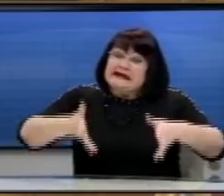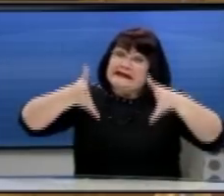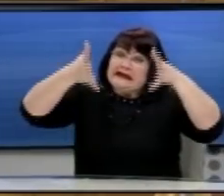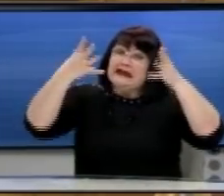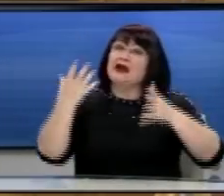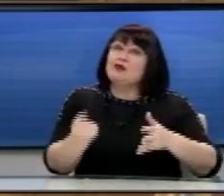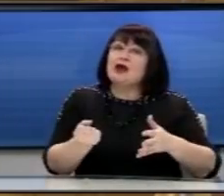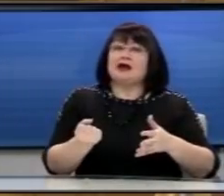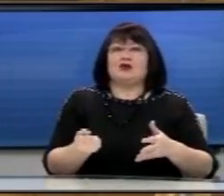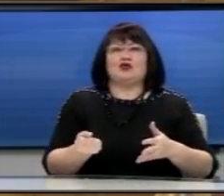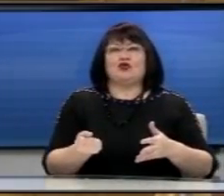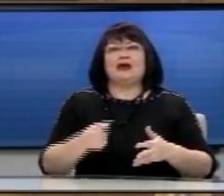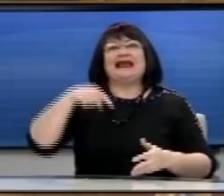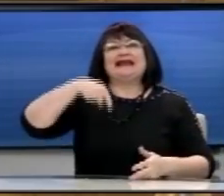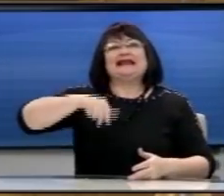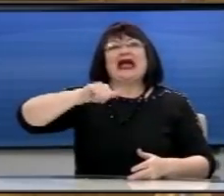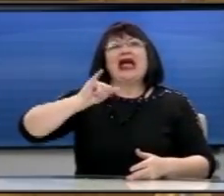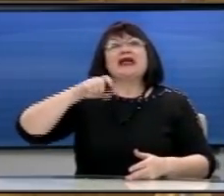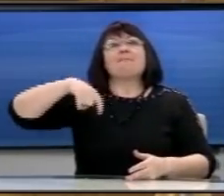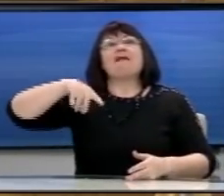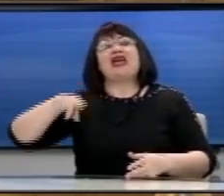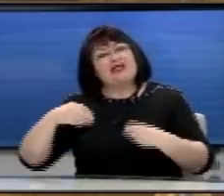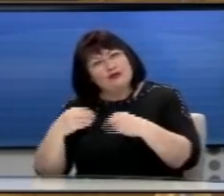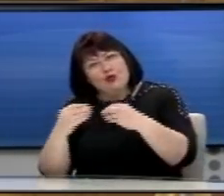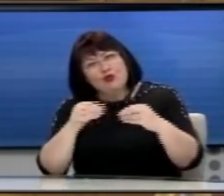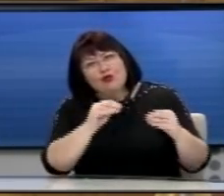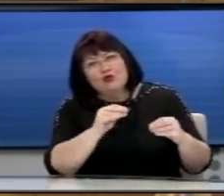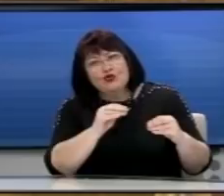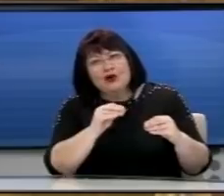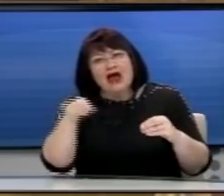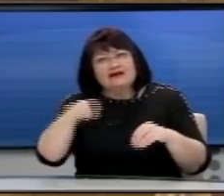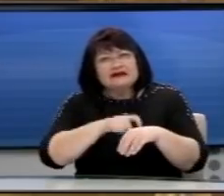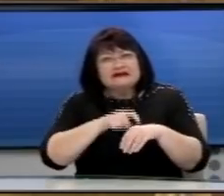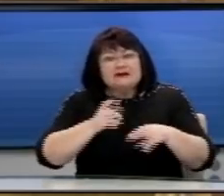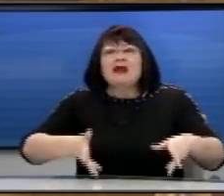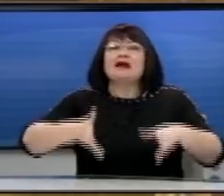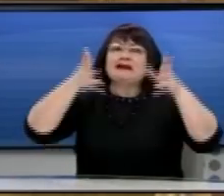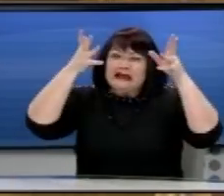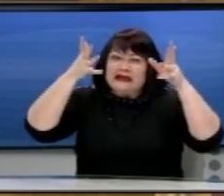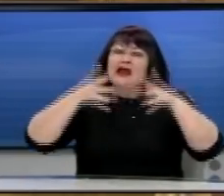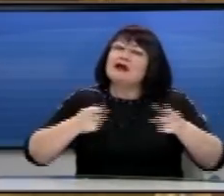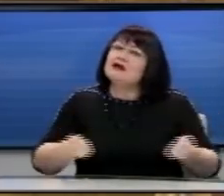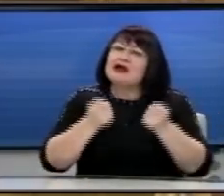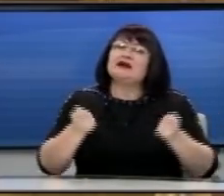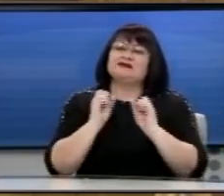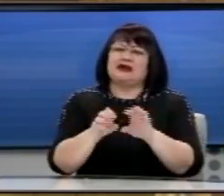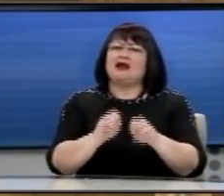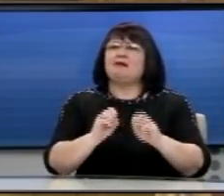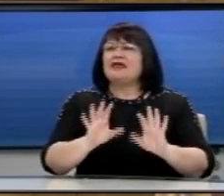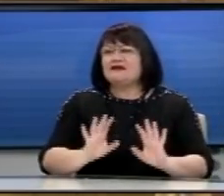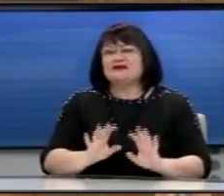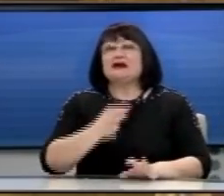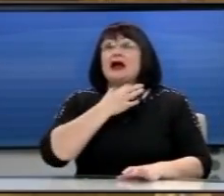που είναι προς πώληση στο ΤΑΙΠΕΔ για την εκπαιδευτική διαδικασία σήμερα? Γιατί η